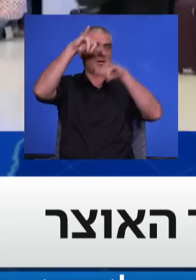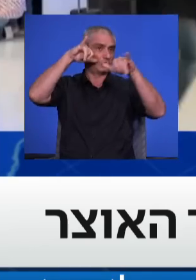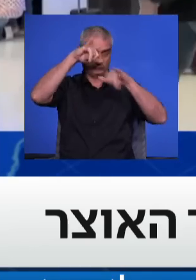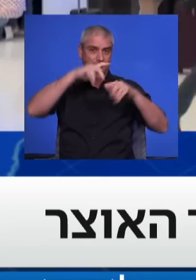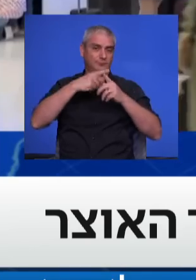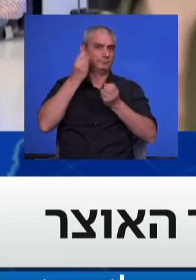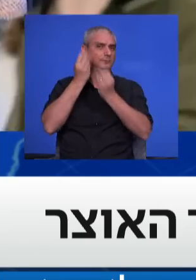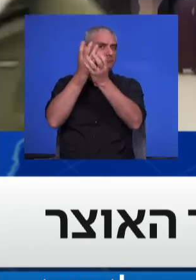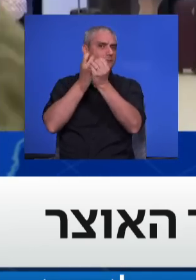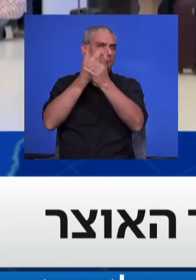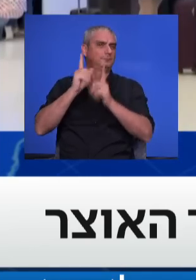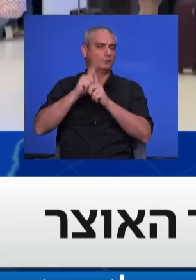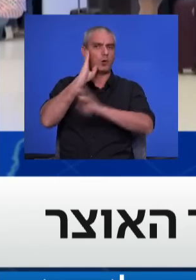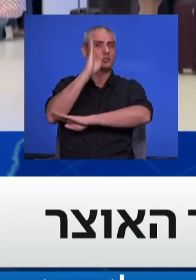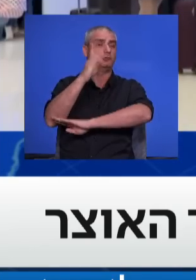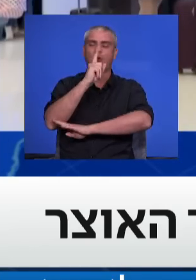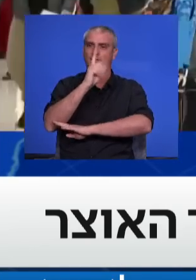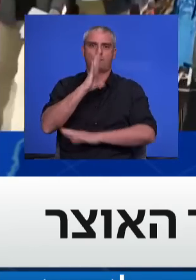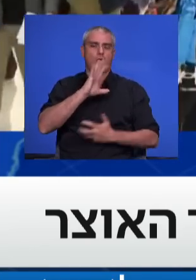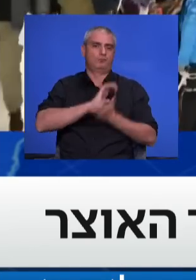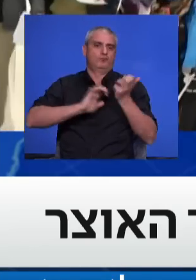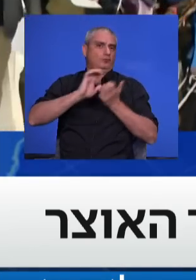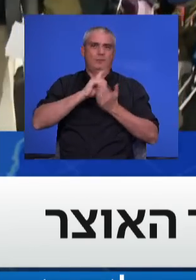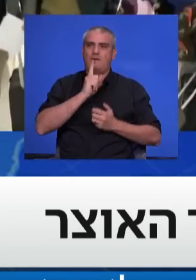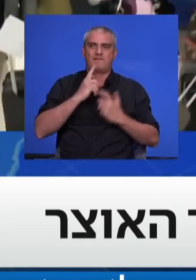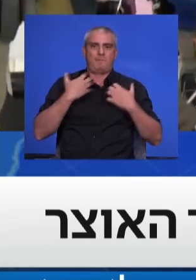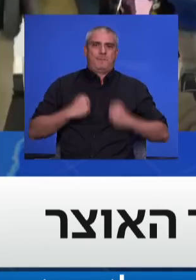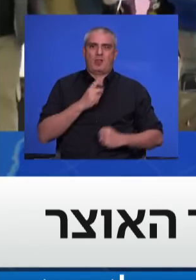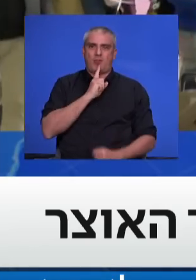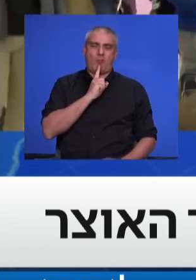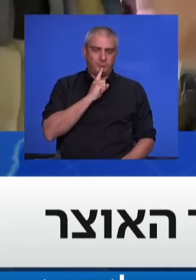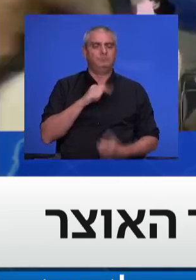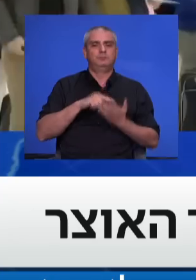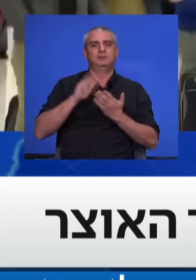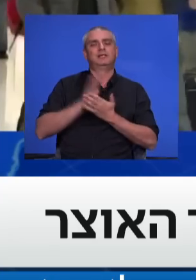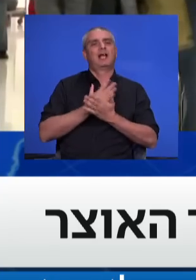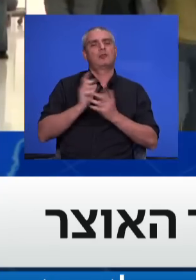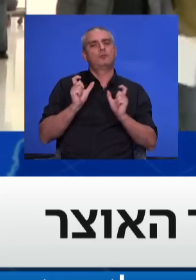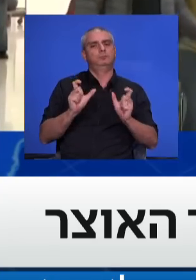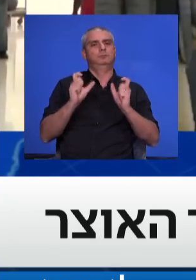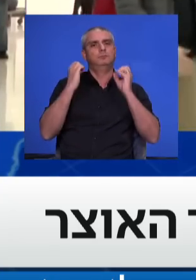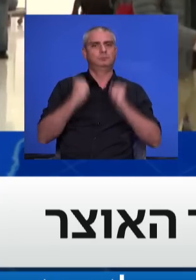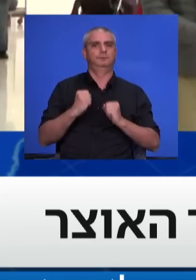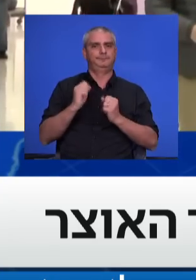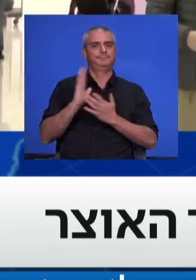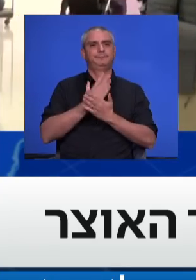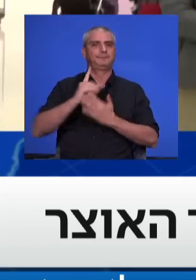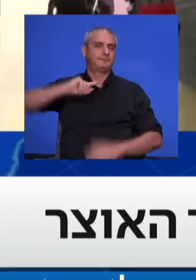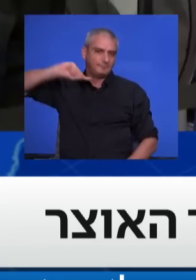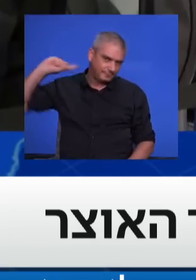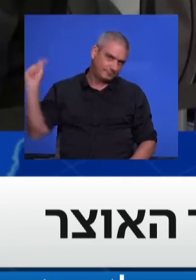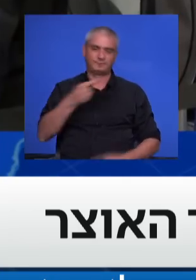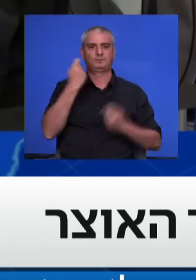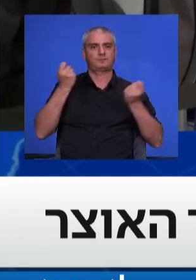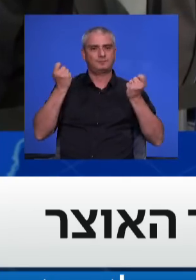לו את זה באופן ישיר, אבל זה מאוד מסובך ולא מספיק בטוח, ולכן החליטו כצעד מונע להחליט על סגירה,